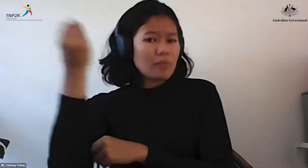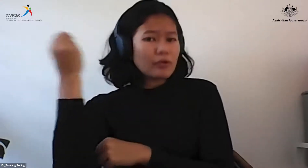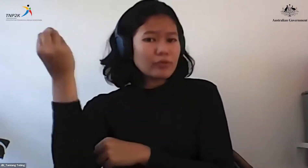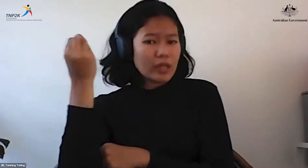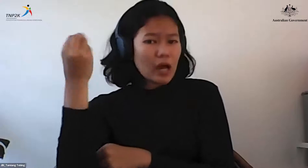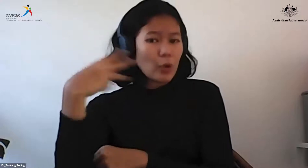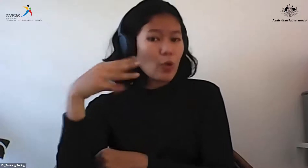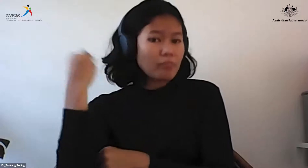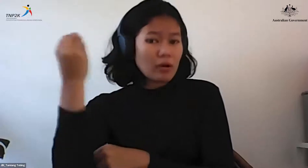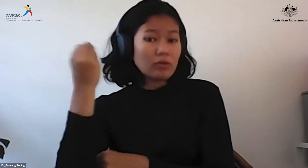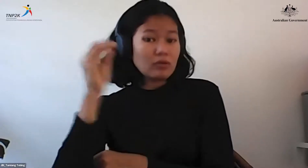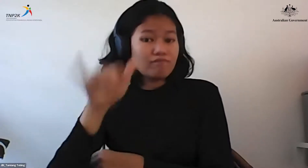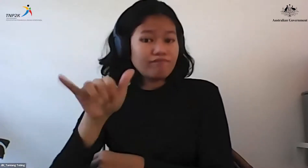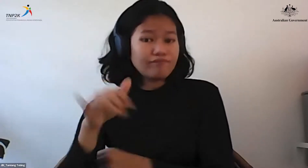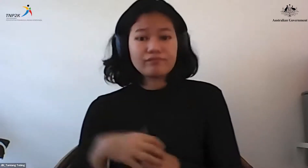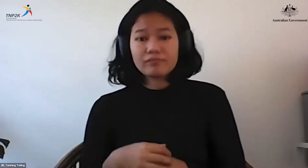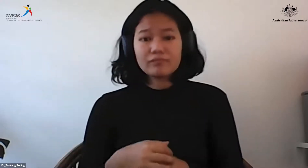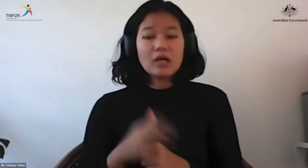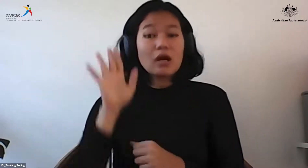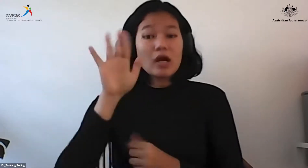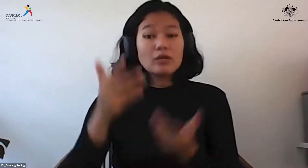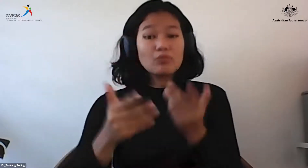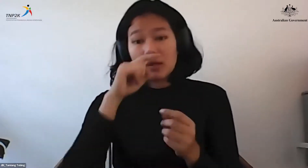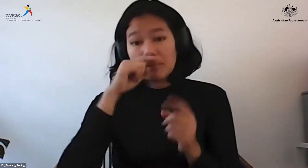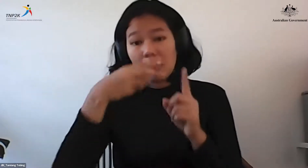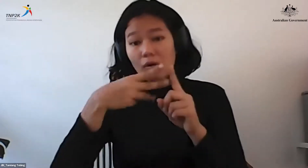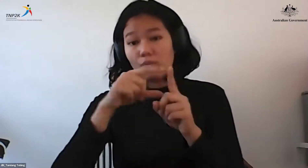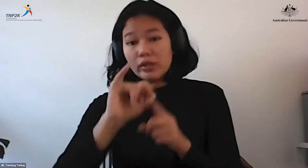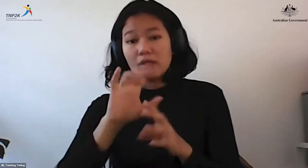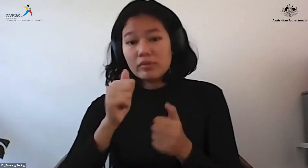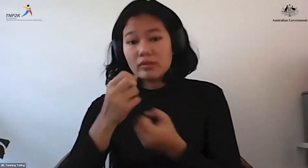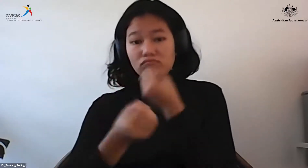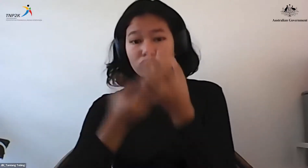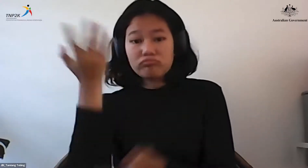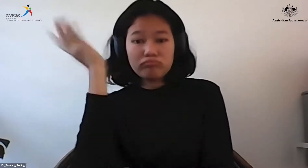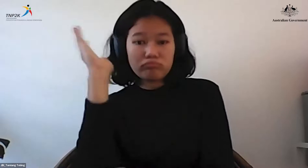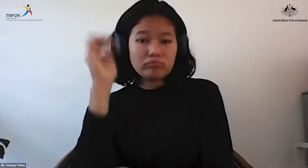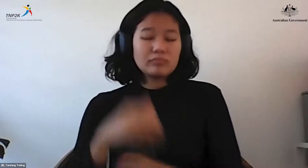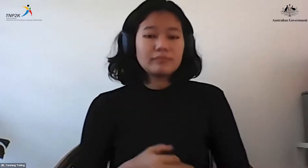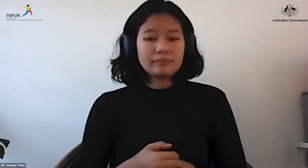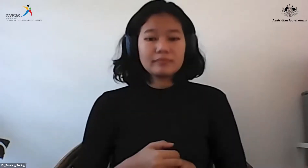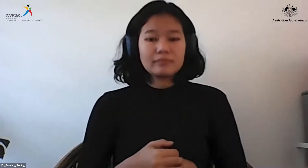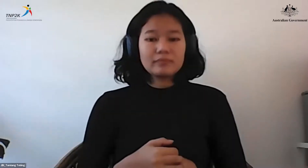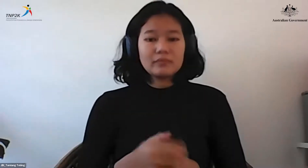ekonominya dari pariwisata. Nanti Pak Budi saya kira bisa menyampaikan lebih jauh. Dan di sisi